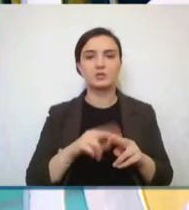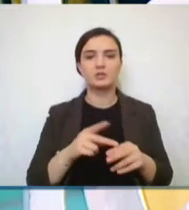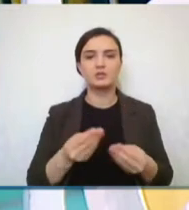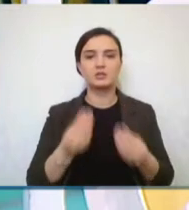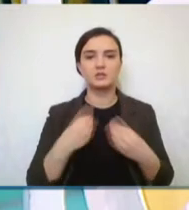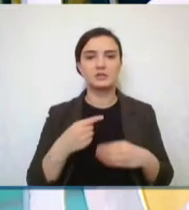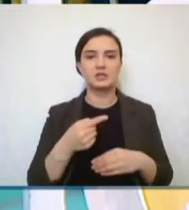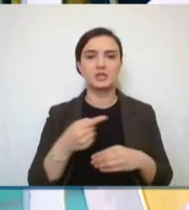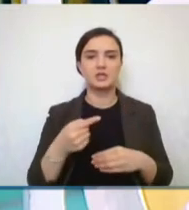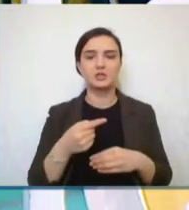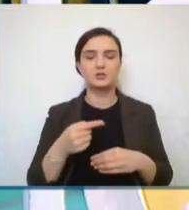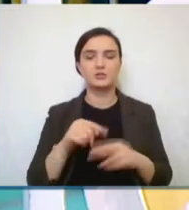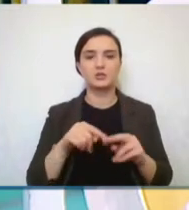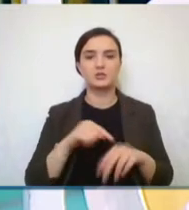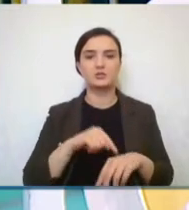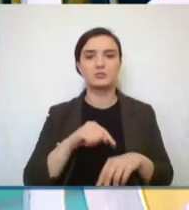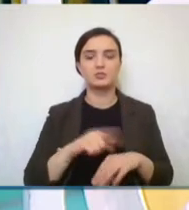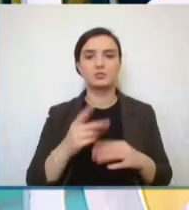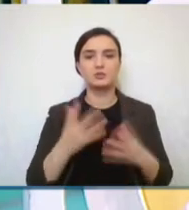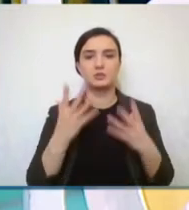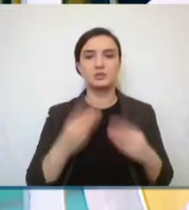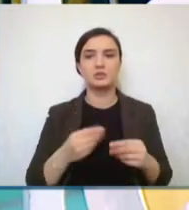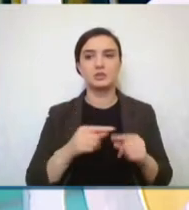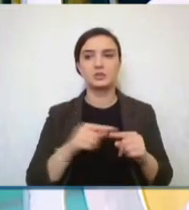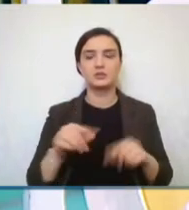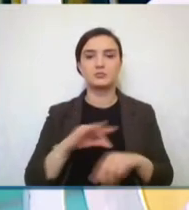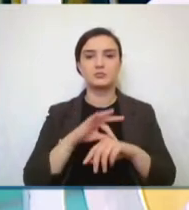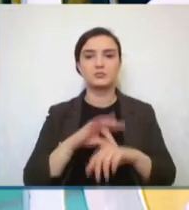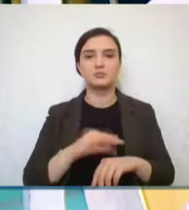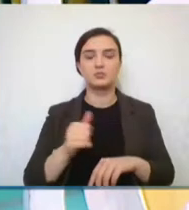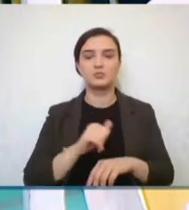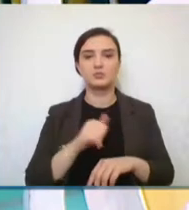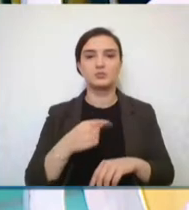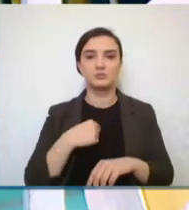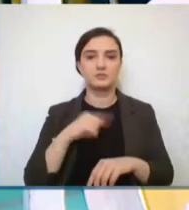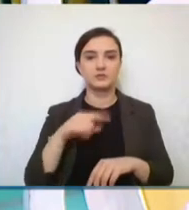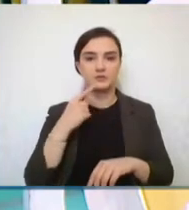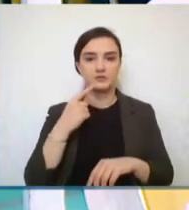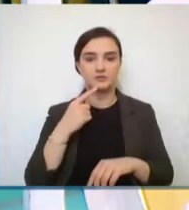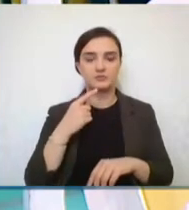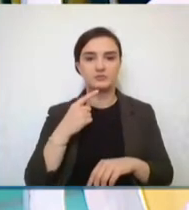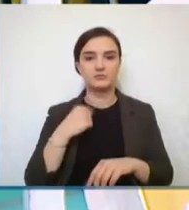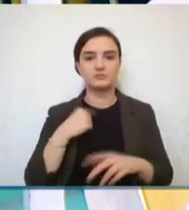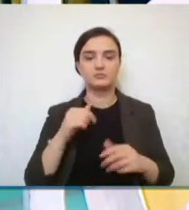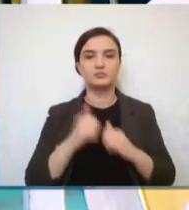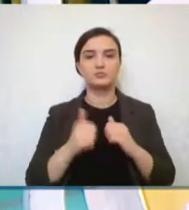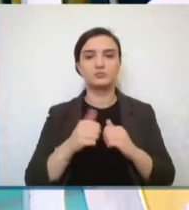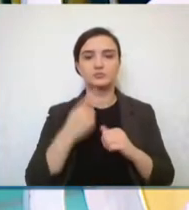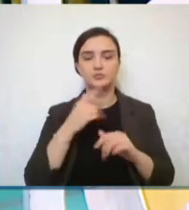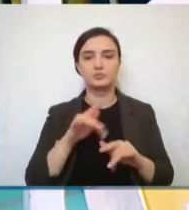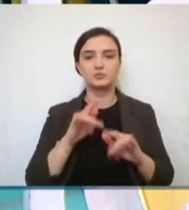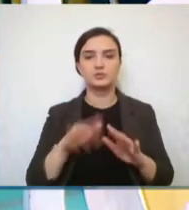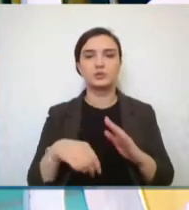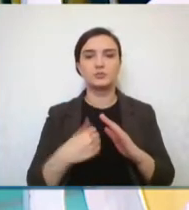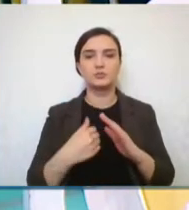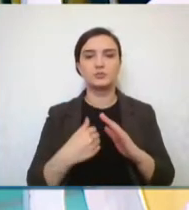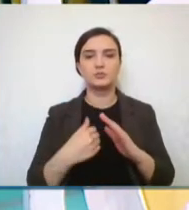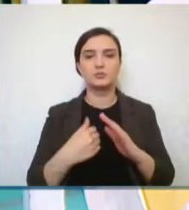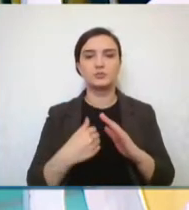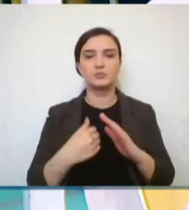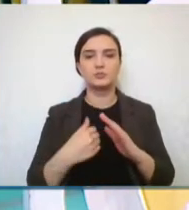განწყობას. მაგრამ თუ დღე ისე წავიდა, როგორც მე ვთქვი, მე სულ ვამბობ, უსაქმურობად შეგიძლია დაგეგმო.